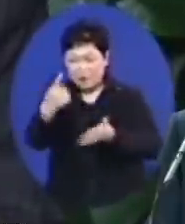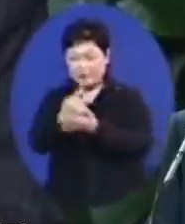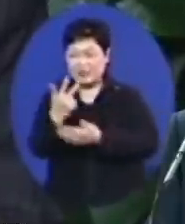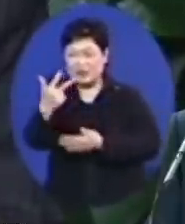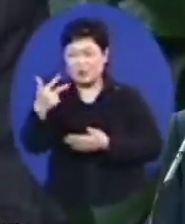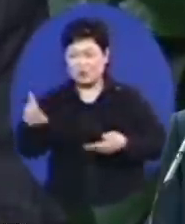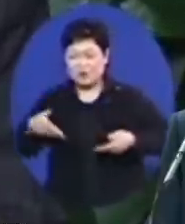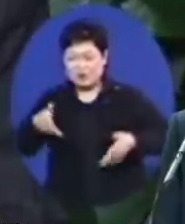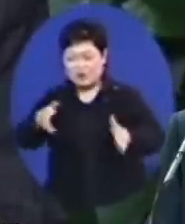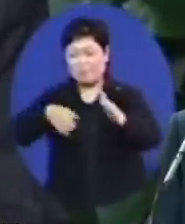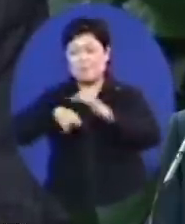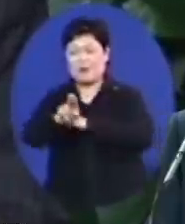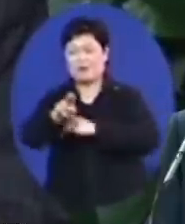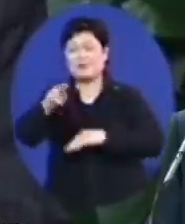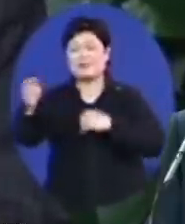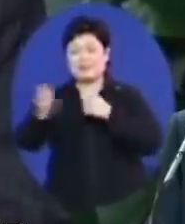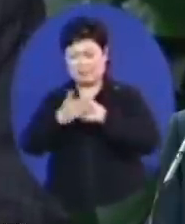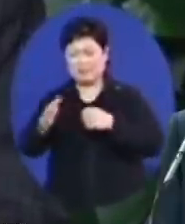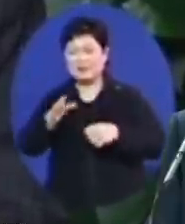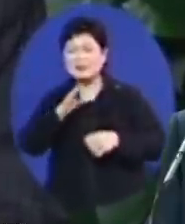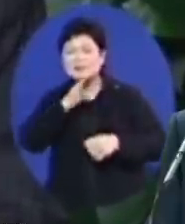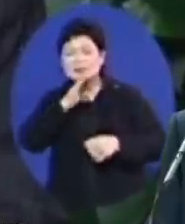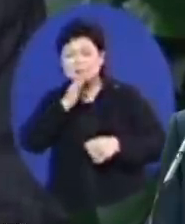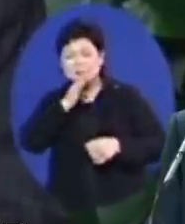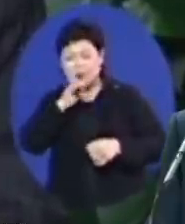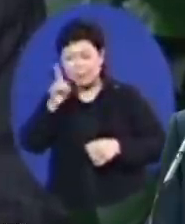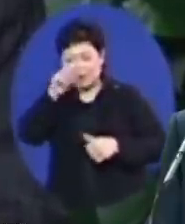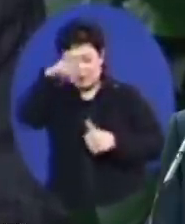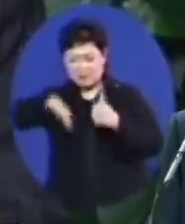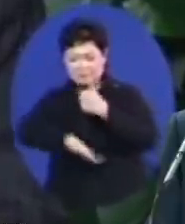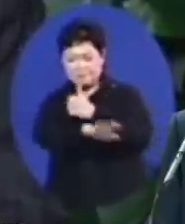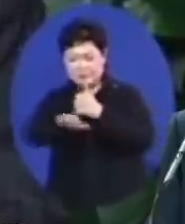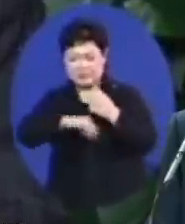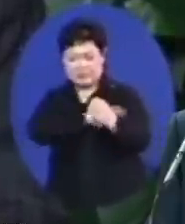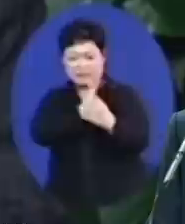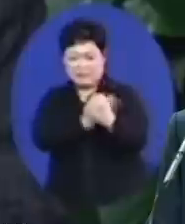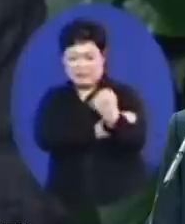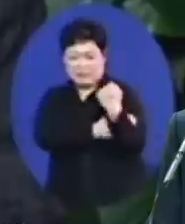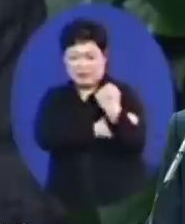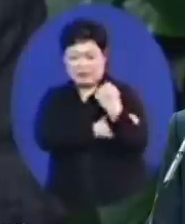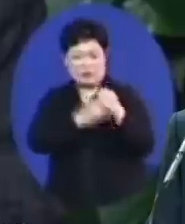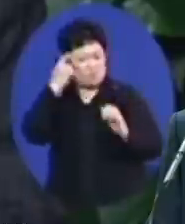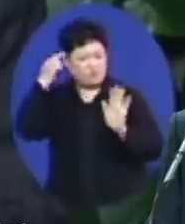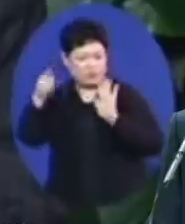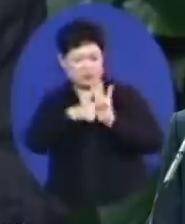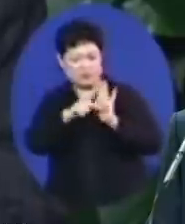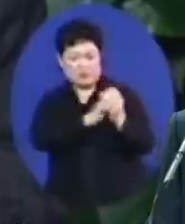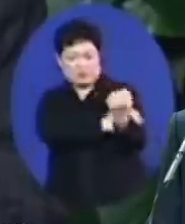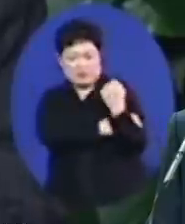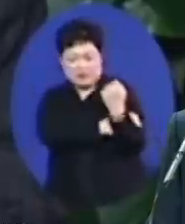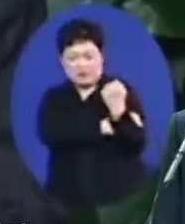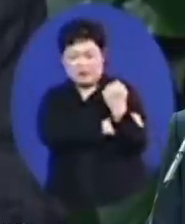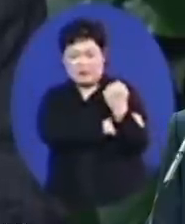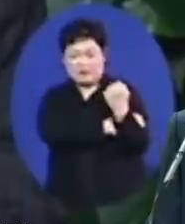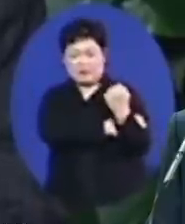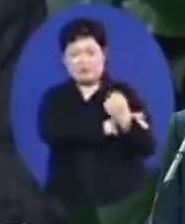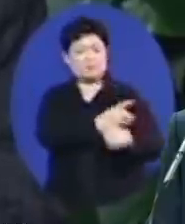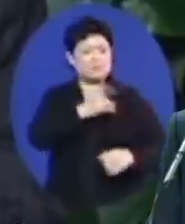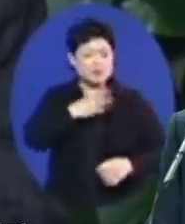것입니다. 그것은 음지의 세력이요 부정적인 세력이지 긍정이고